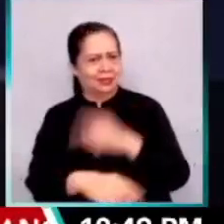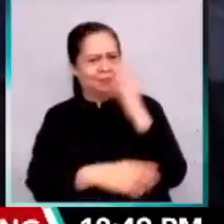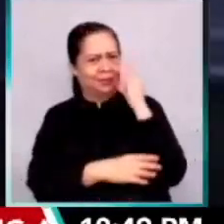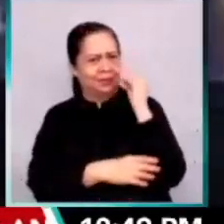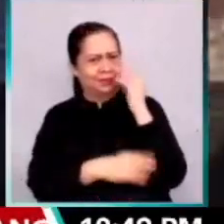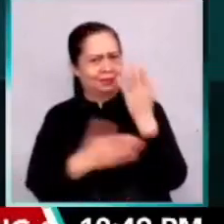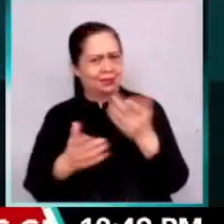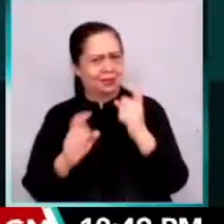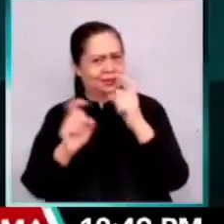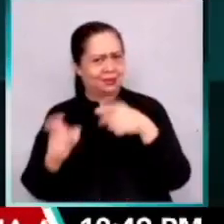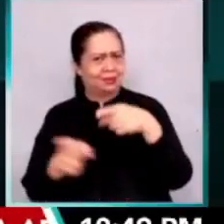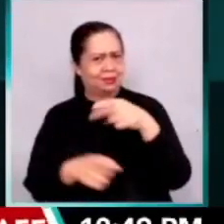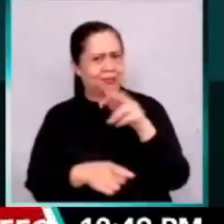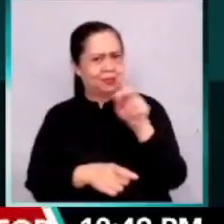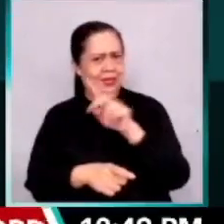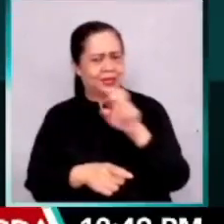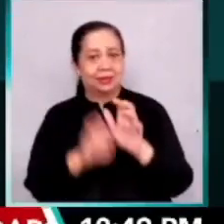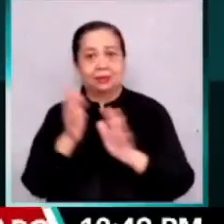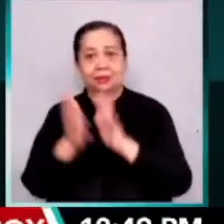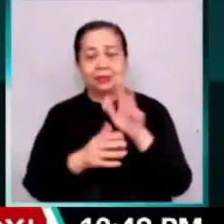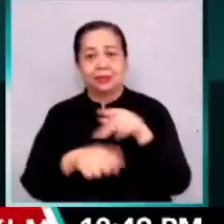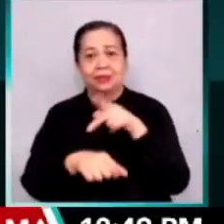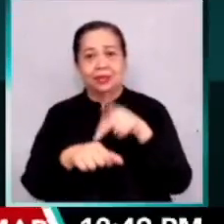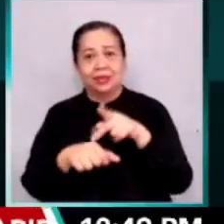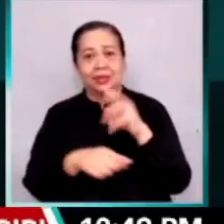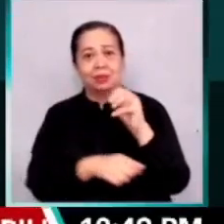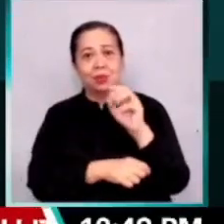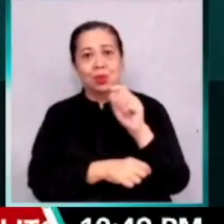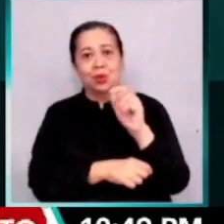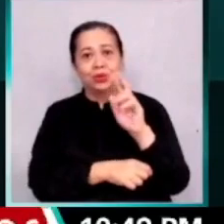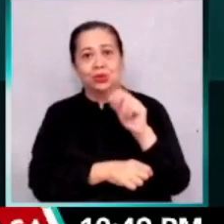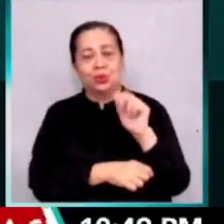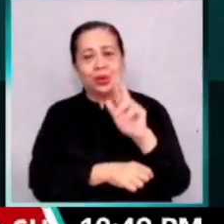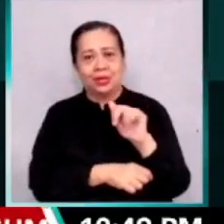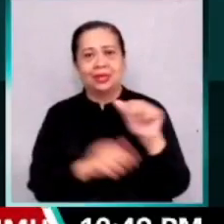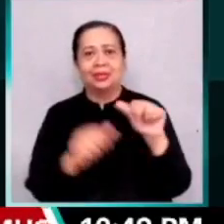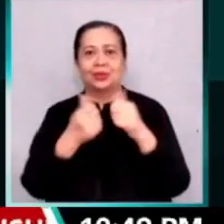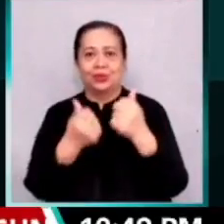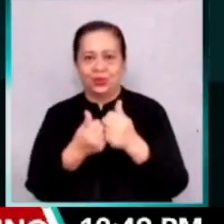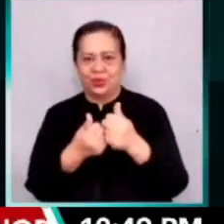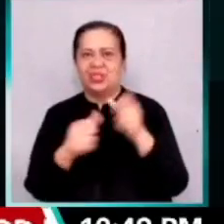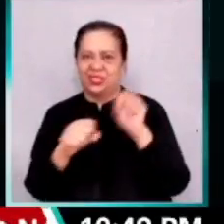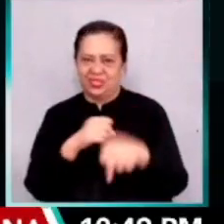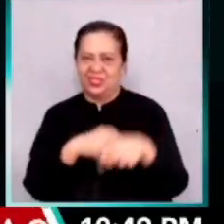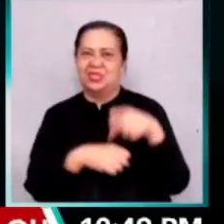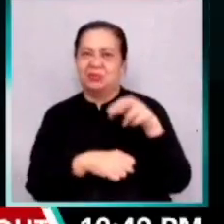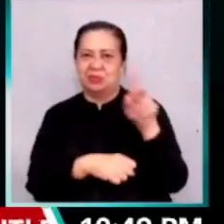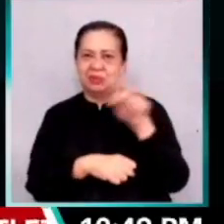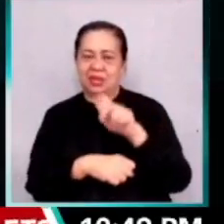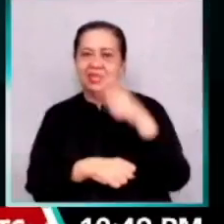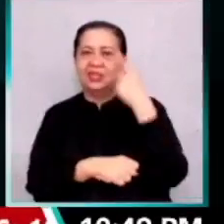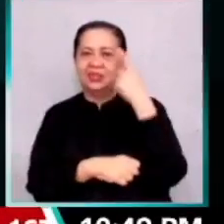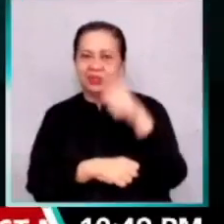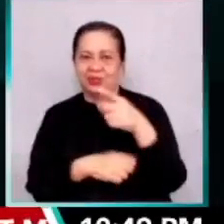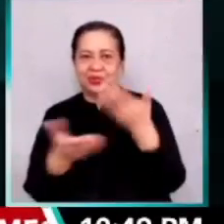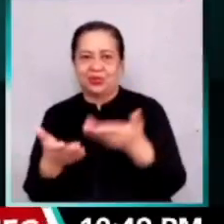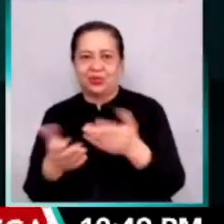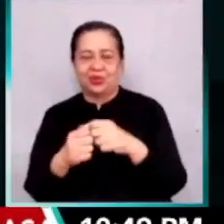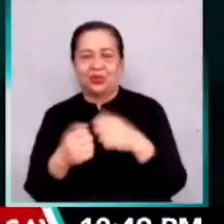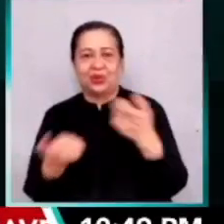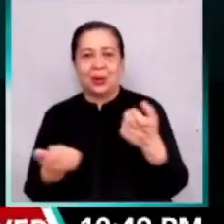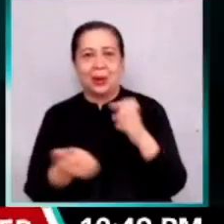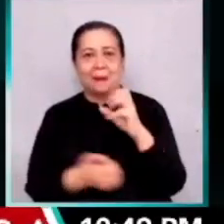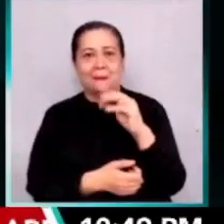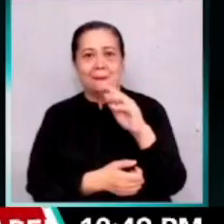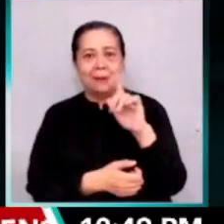papremyo. Party ito ng Philippine Mortuary Association, kaya ang main prizes sa raffle, formaldehyde na pang-embalsamo, mga